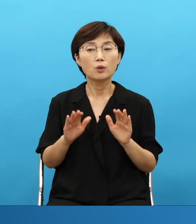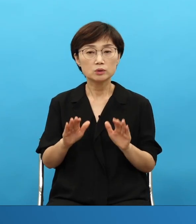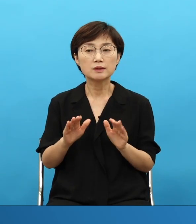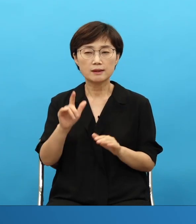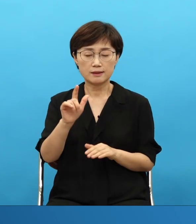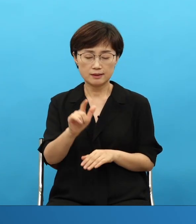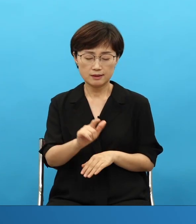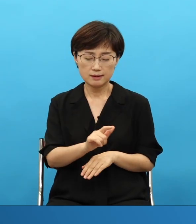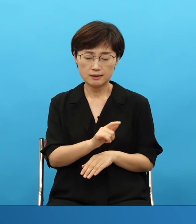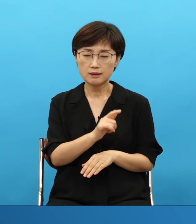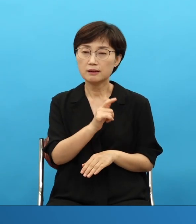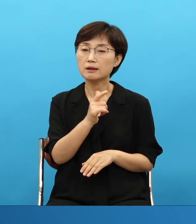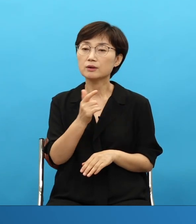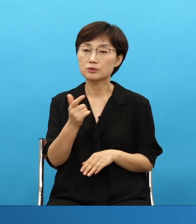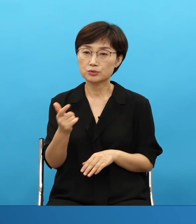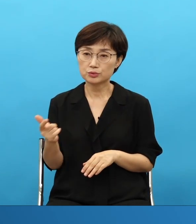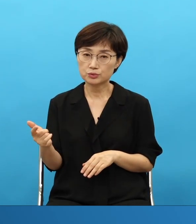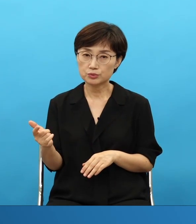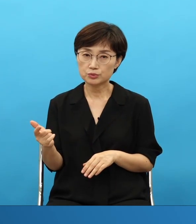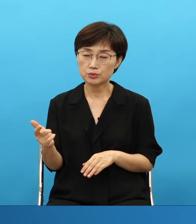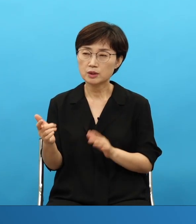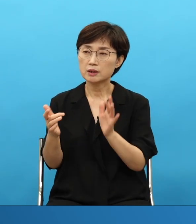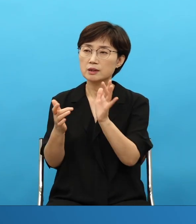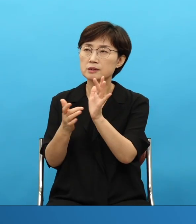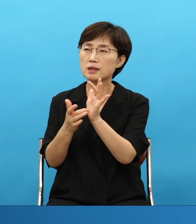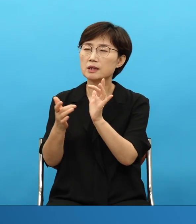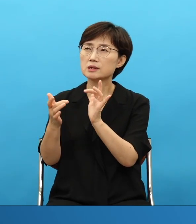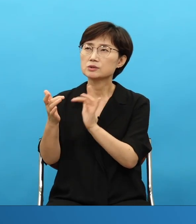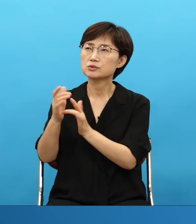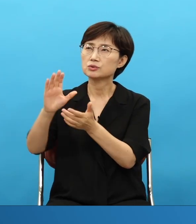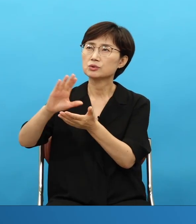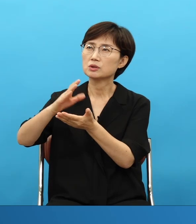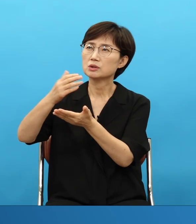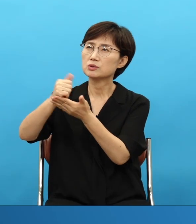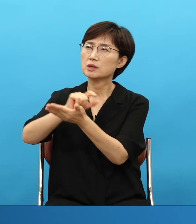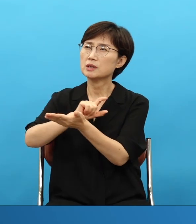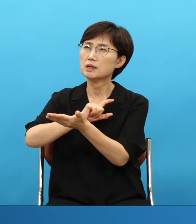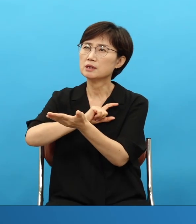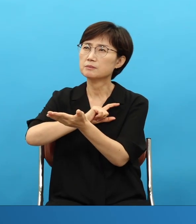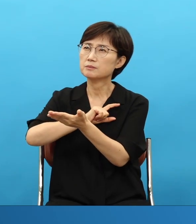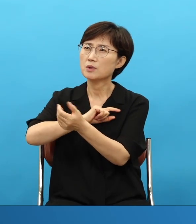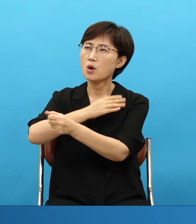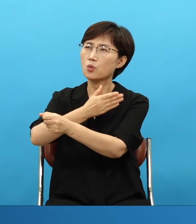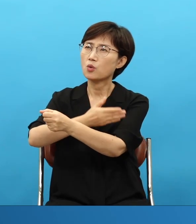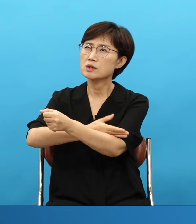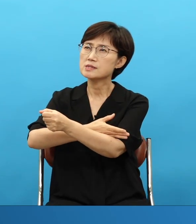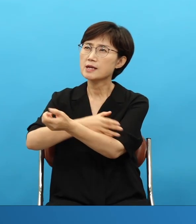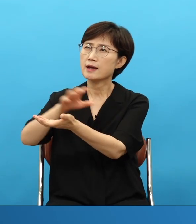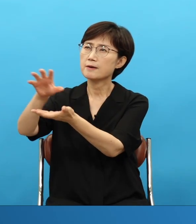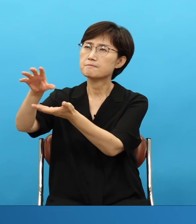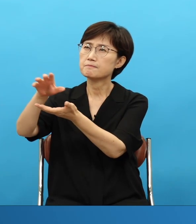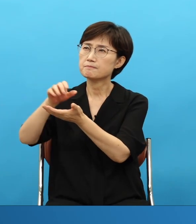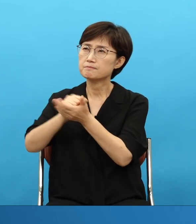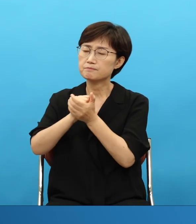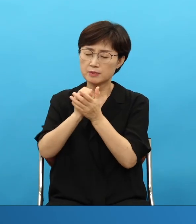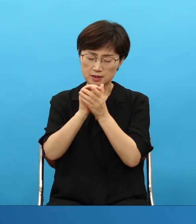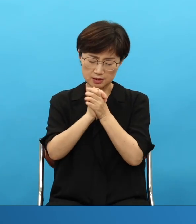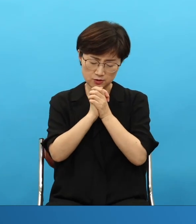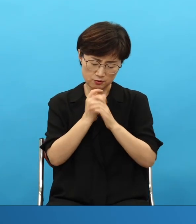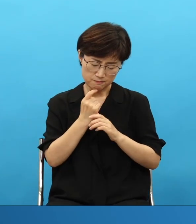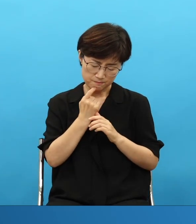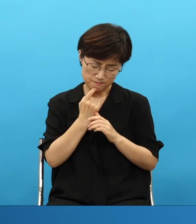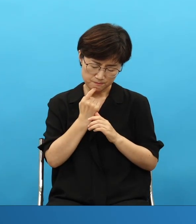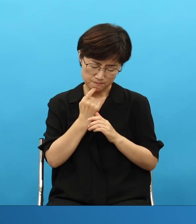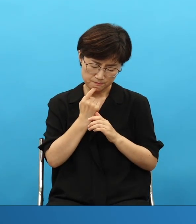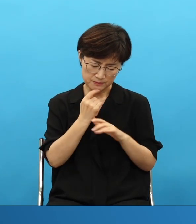오늘만이라도 예수 그리스도 권세 있는 이름으로 집중 기도하세요. Even if it's just for today. 정말 pray 흑암세력이 무너지도록